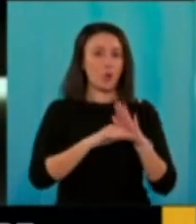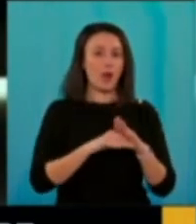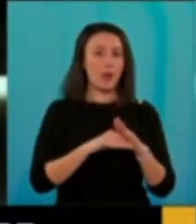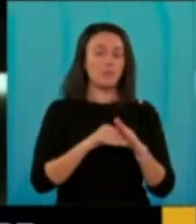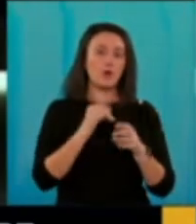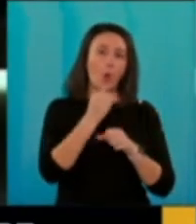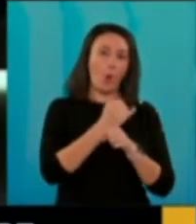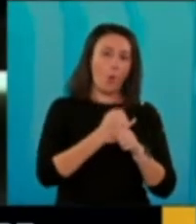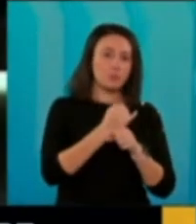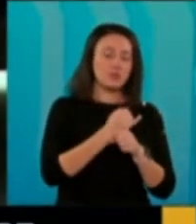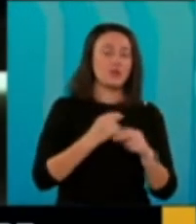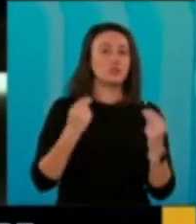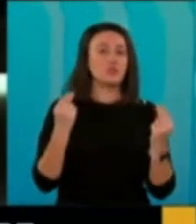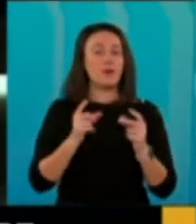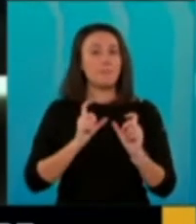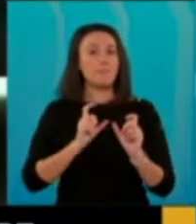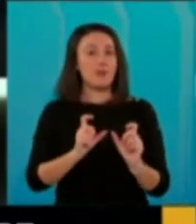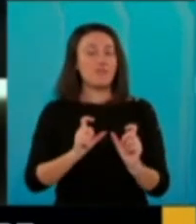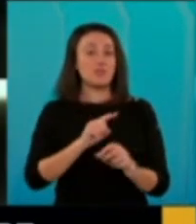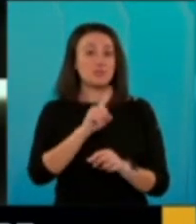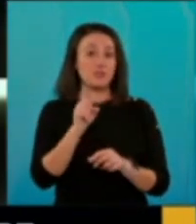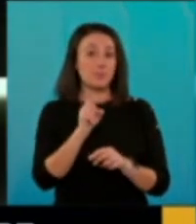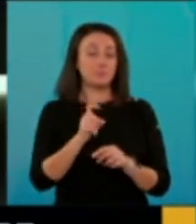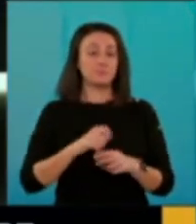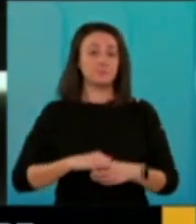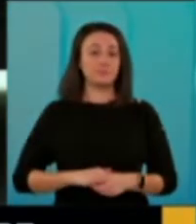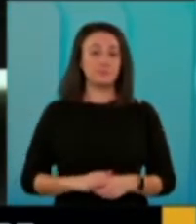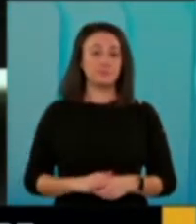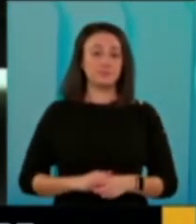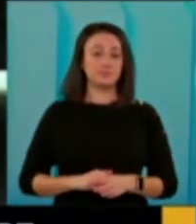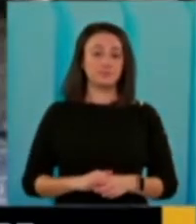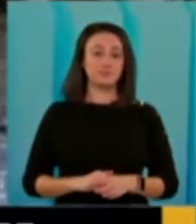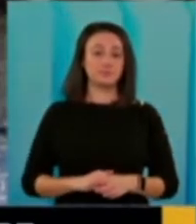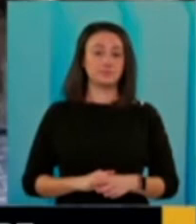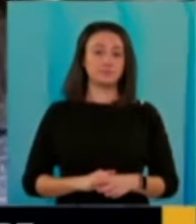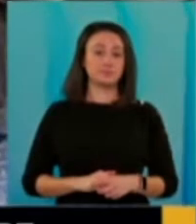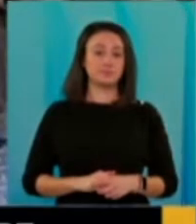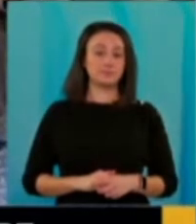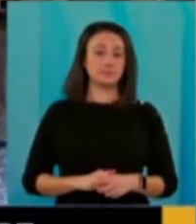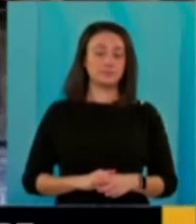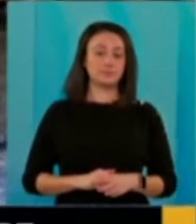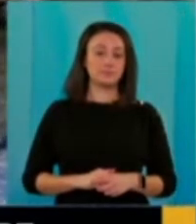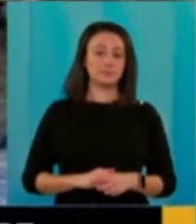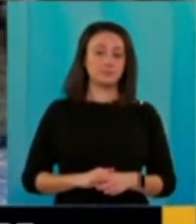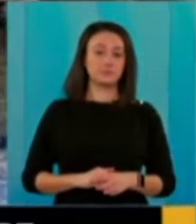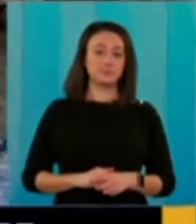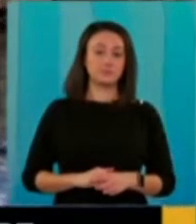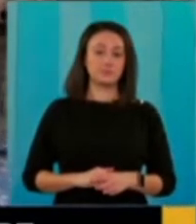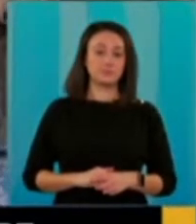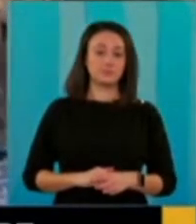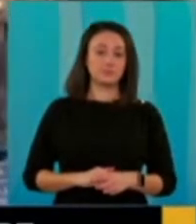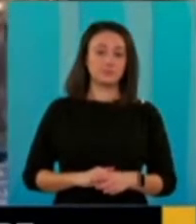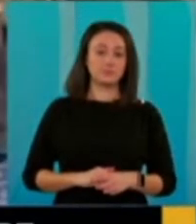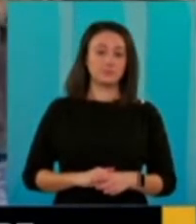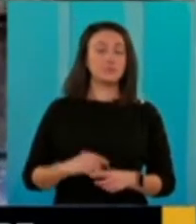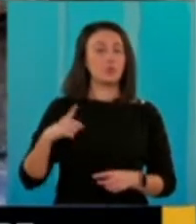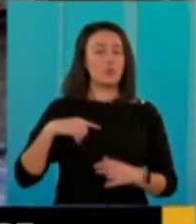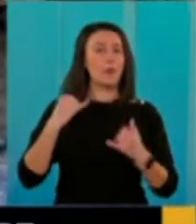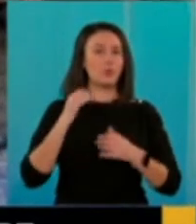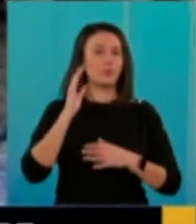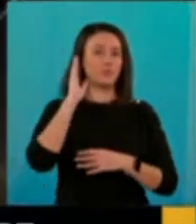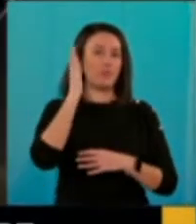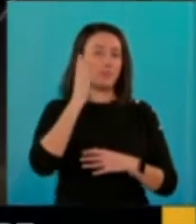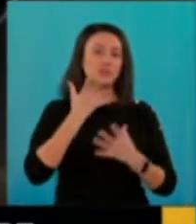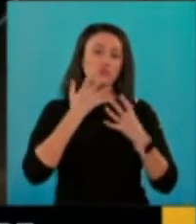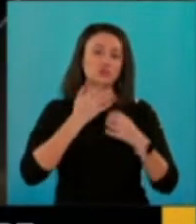screening sau un program de prevenție al acestor probleme? Suntem încă destul de departe de